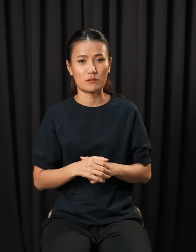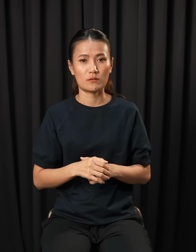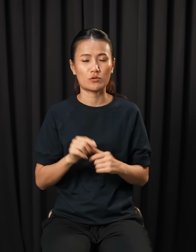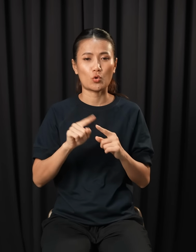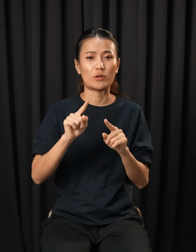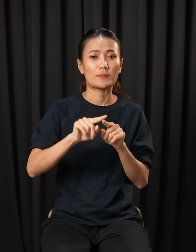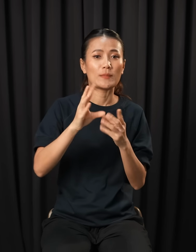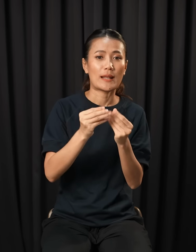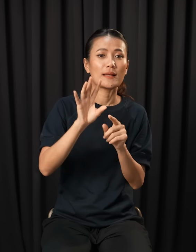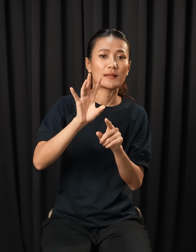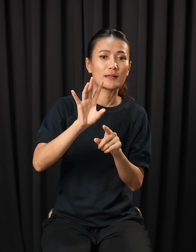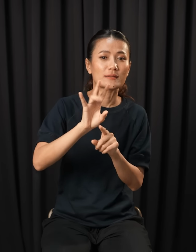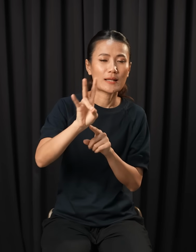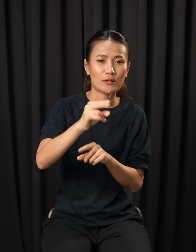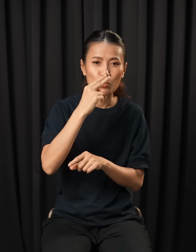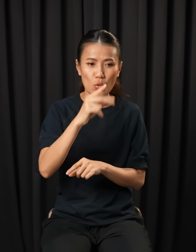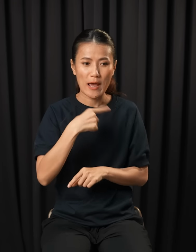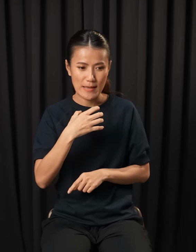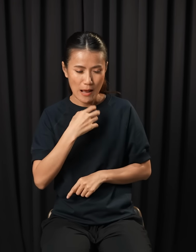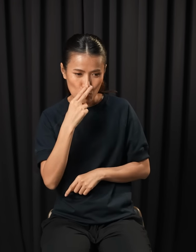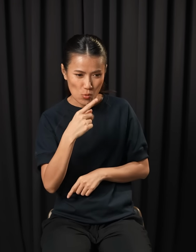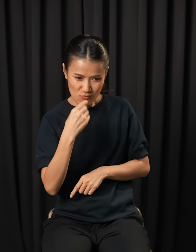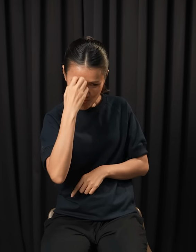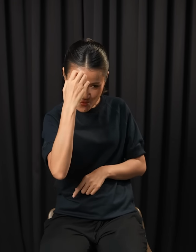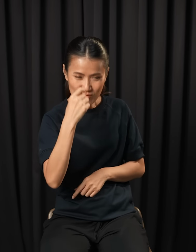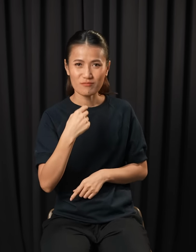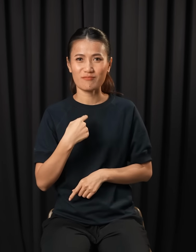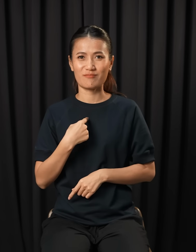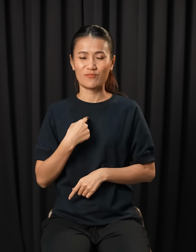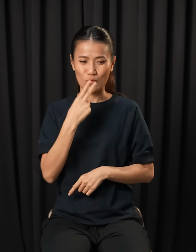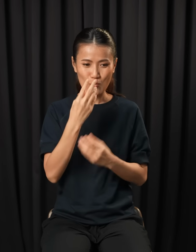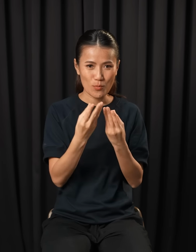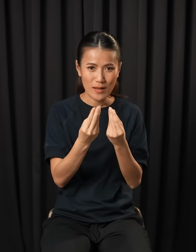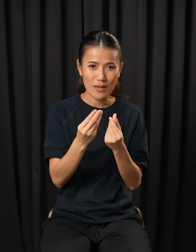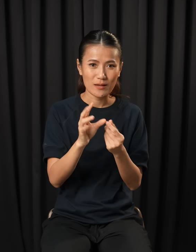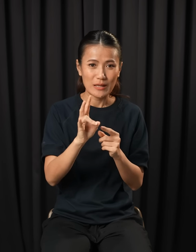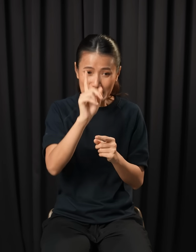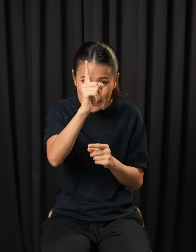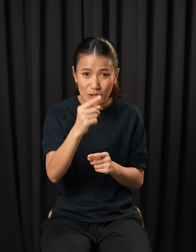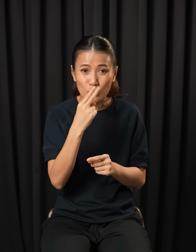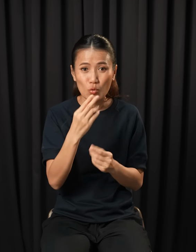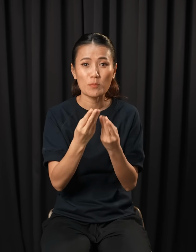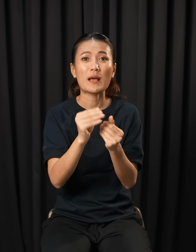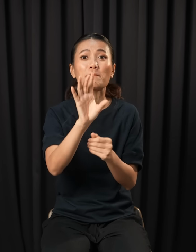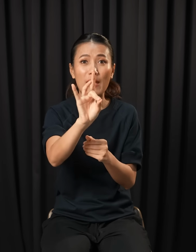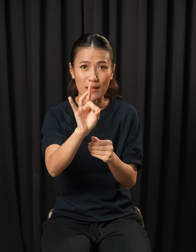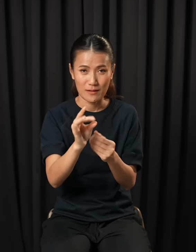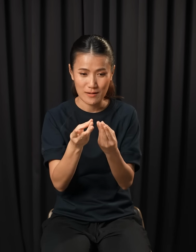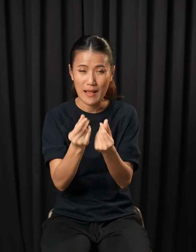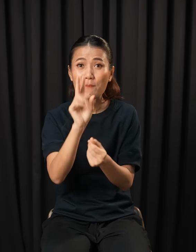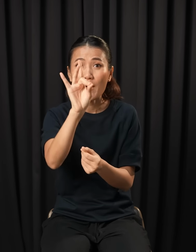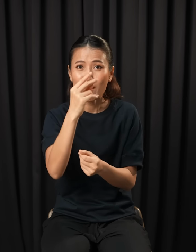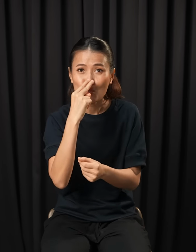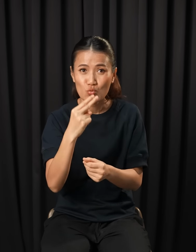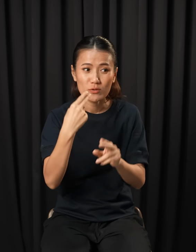ปในเว็บไซต์แล้วก็จะดูได้เอง ใครดูพวกขาดุต้องดูเบอร์7 ใครจะเอาตัวตึงเต็มคาราเบลก็ต้องดูเบอร์7 ดูจากบั